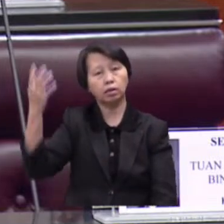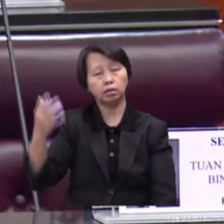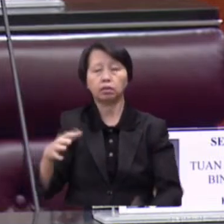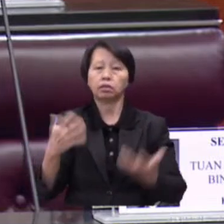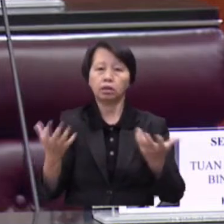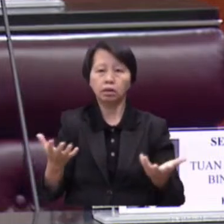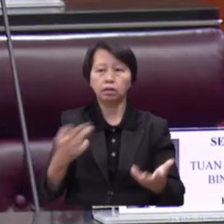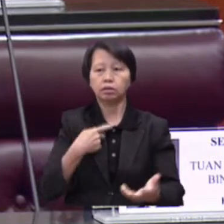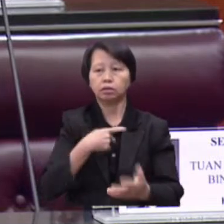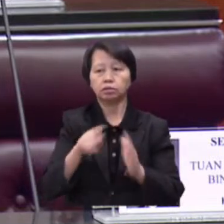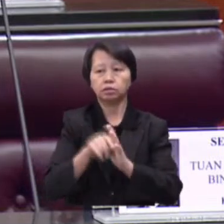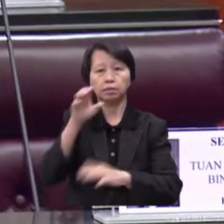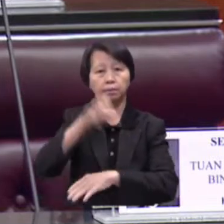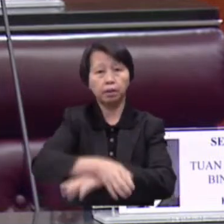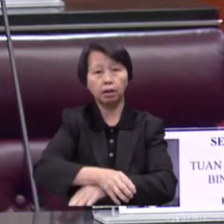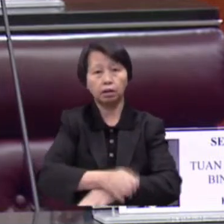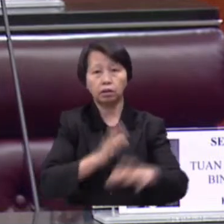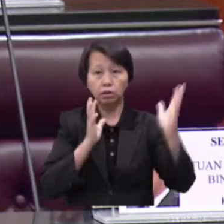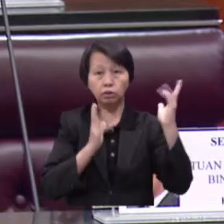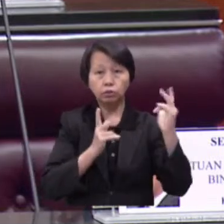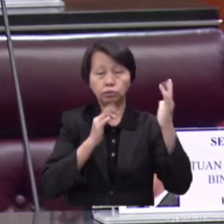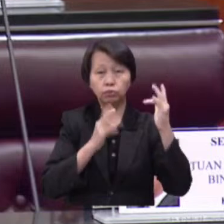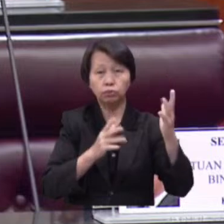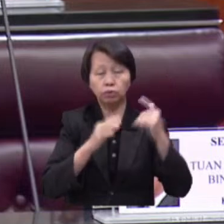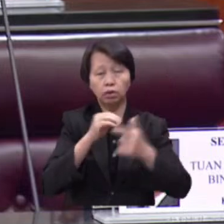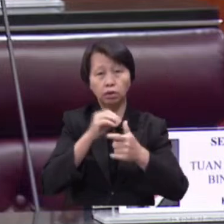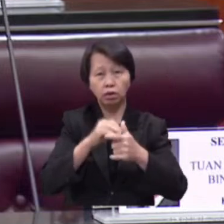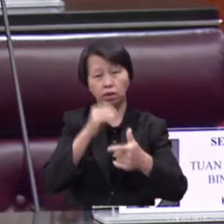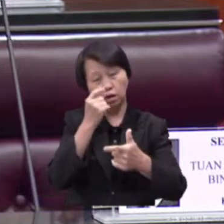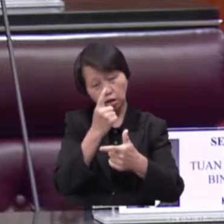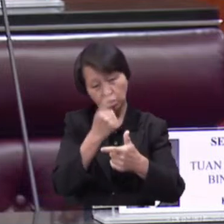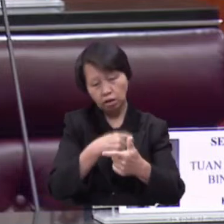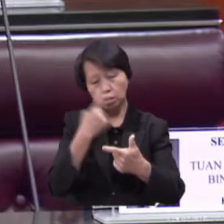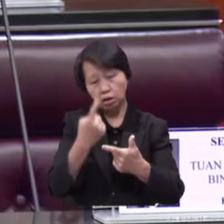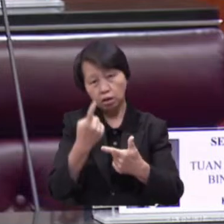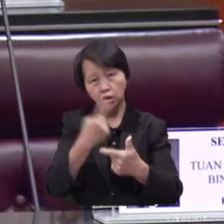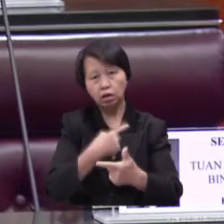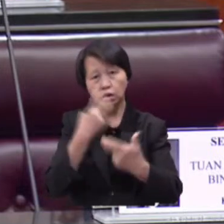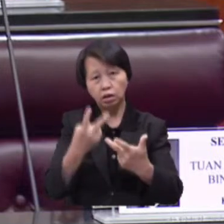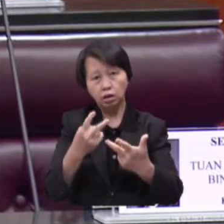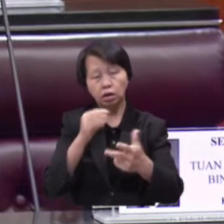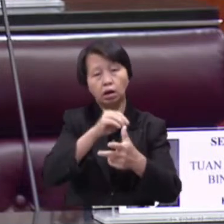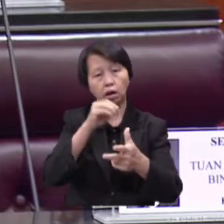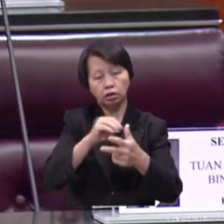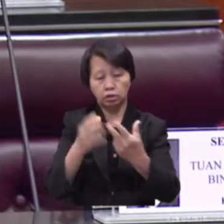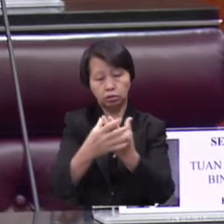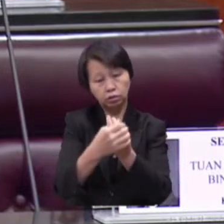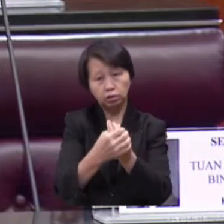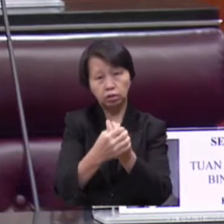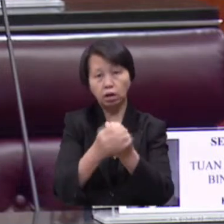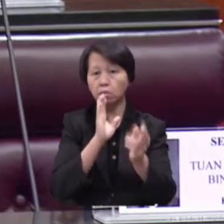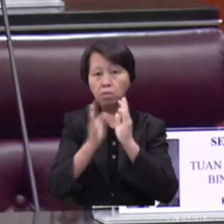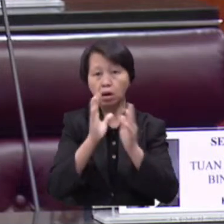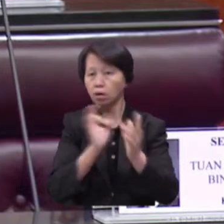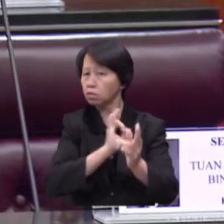kita dapat menunggu pada setiap satu ataupun kita boleh 33 kita boleh bahas sekali